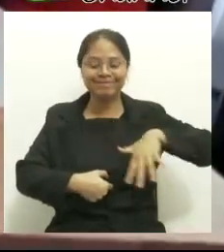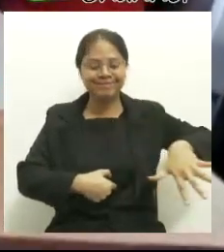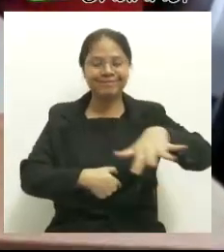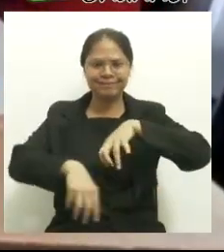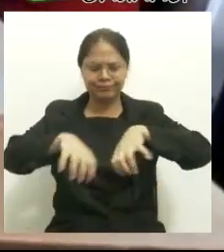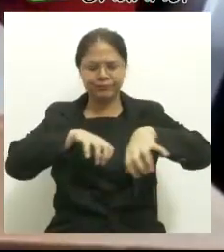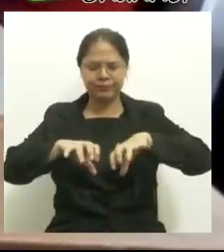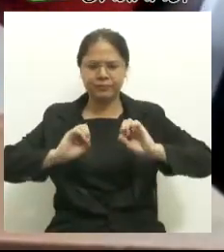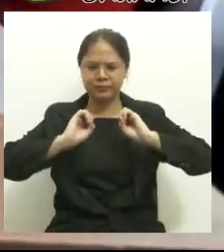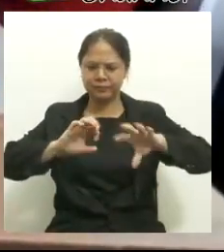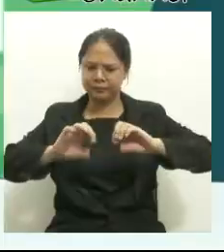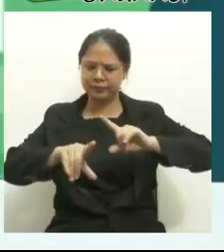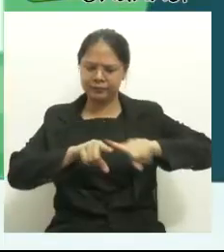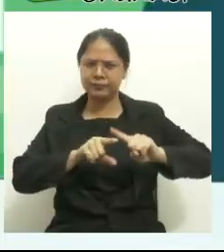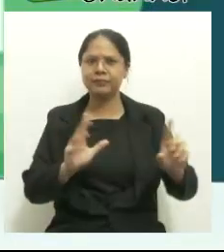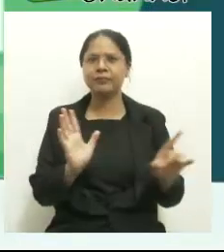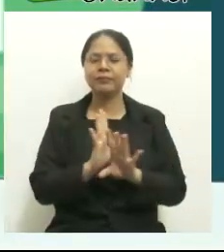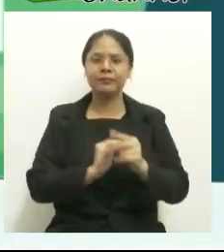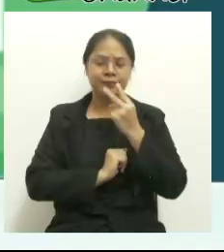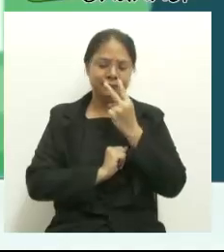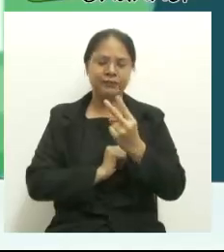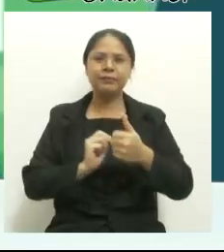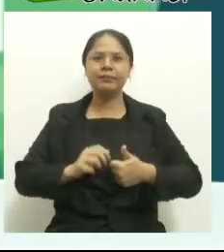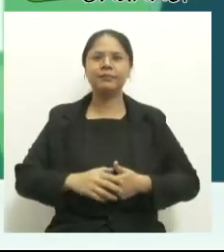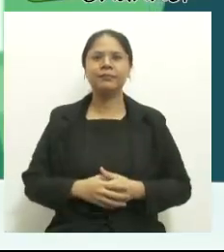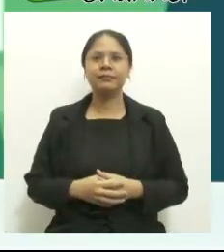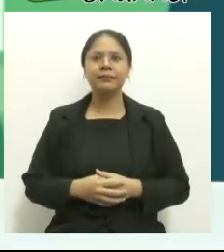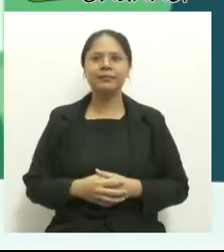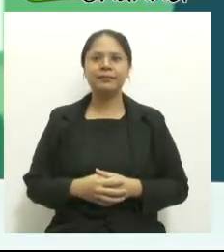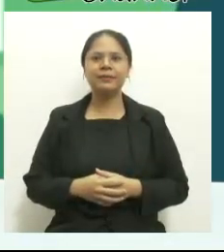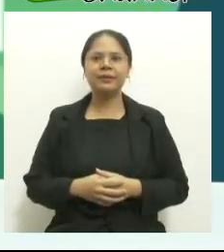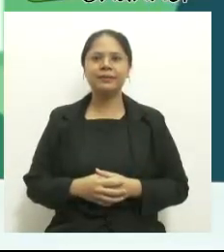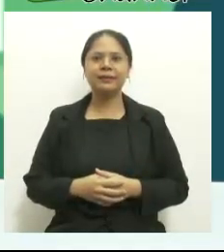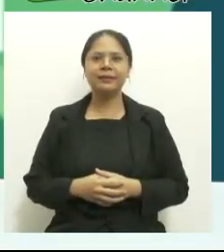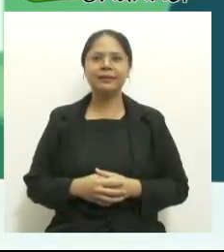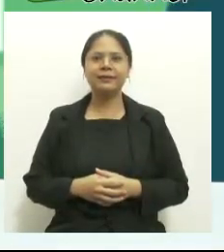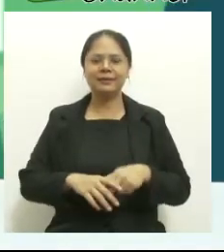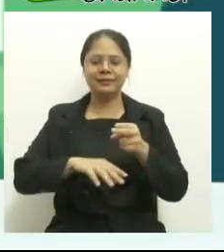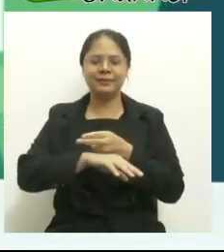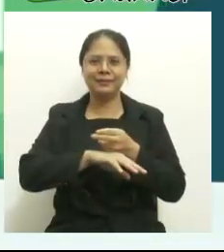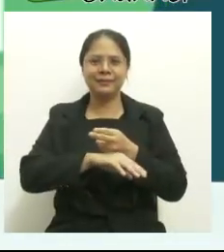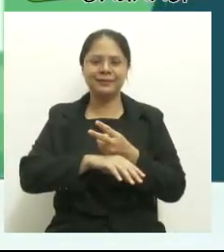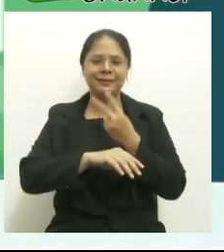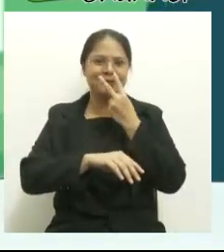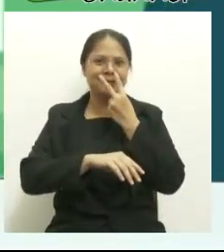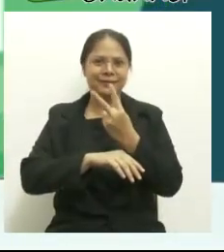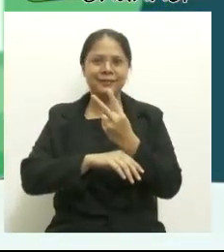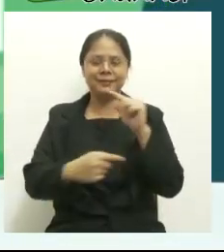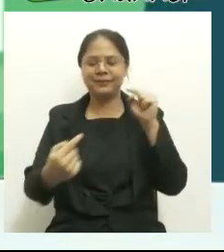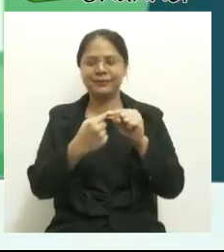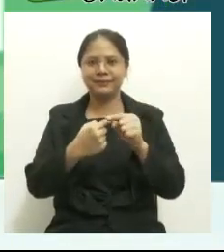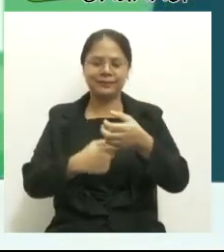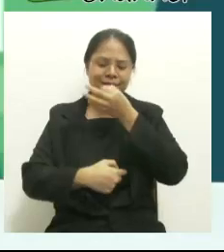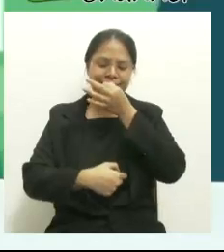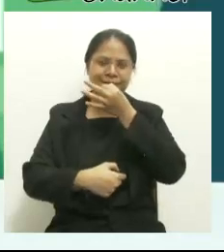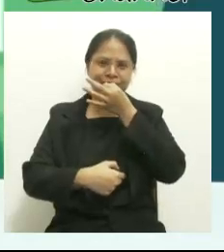จัดการศึกษาที่มีคุณภาพ จากวิทยาของโรงเรียนบ้านหนองขุ่นมิตรภาพที่136ทางโรงเรียนได้จัดกิจกรรมฝึกทักษะสร้างอา